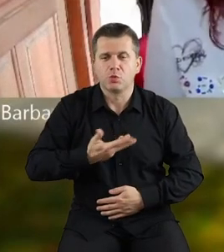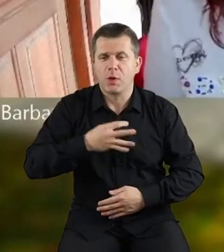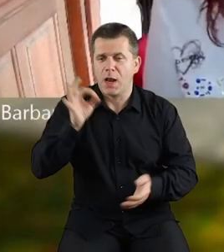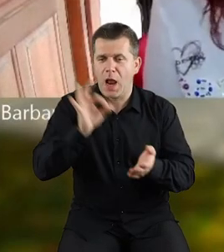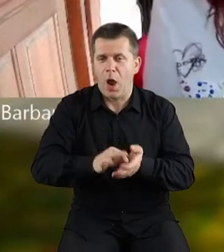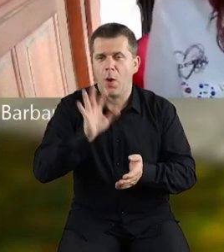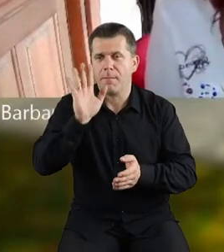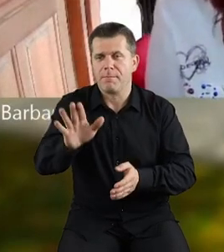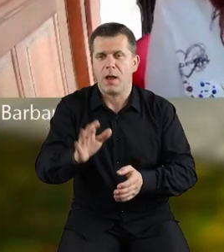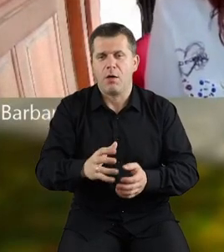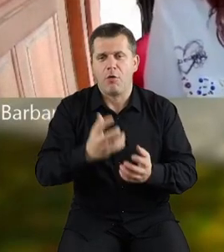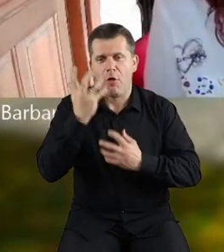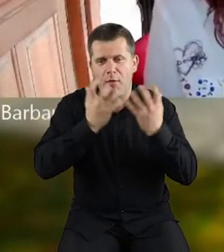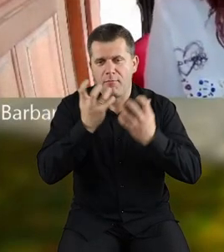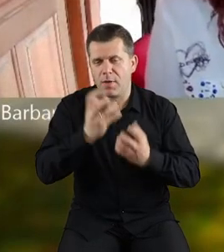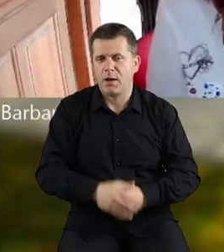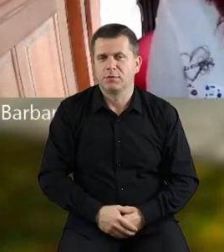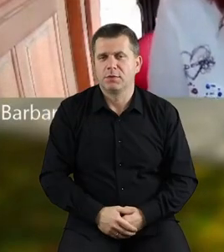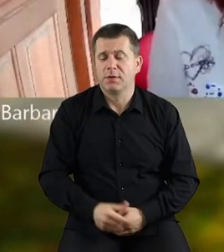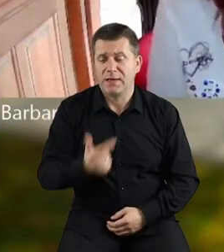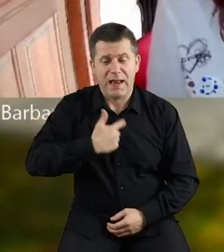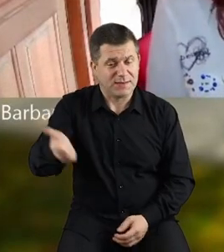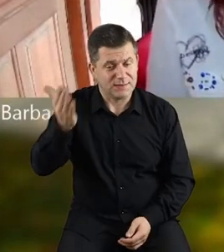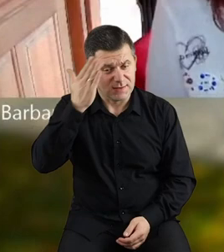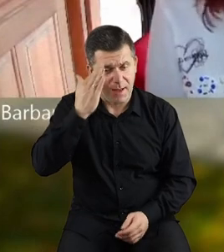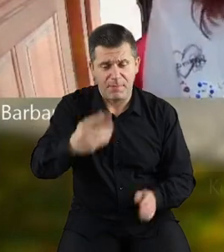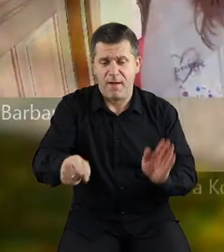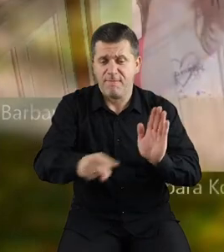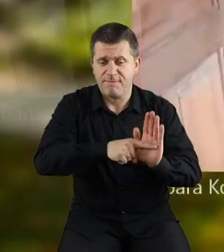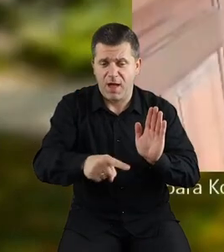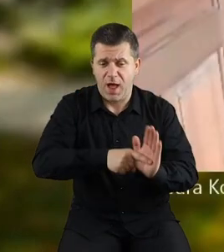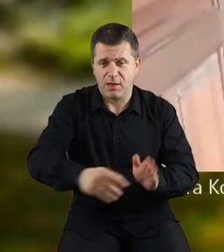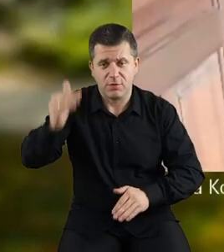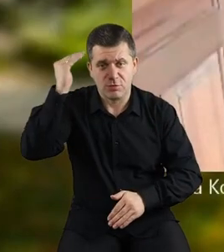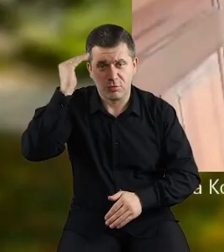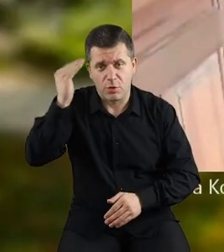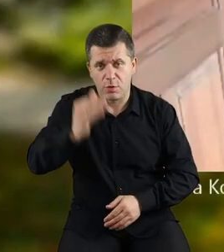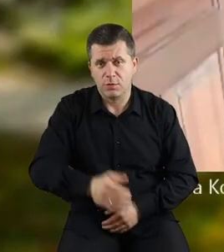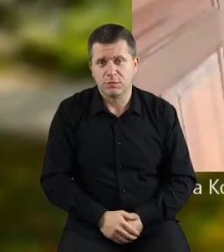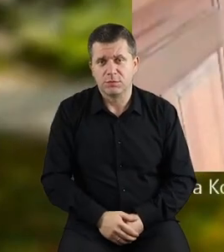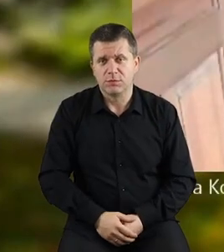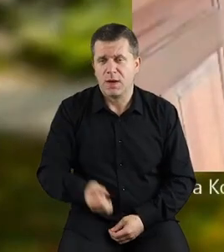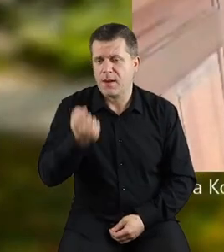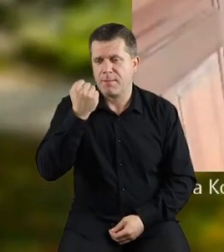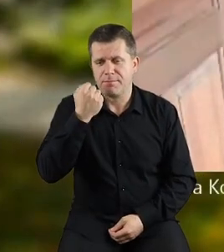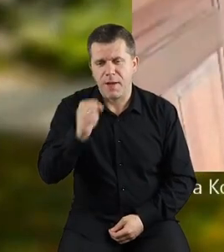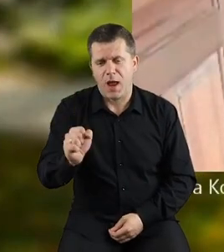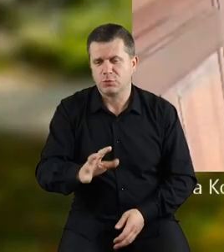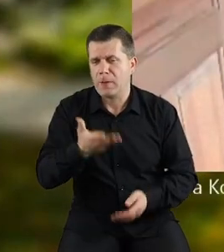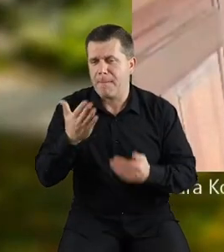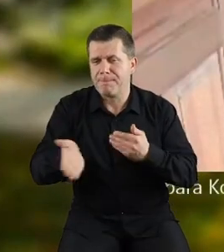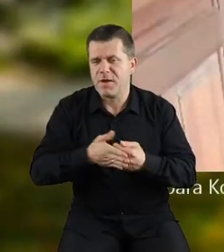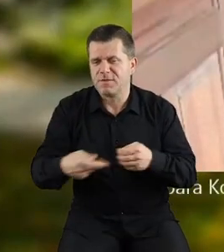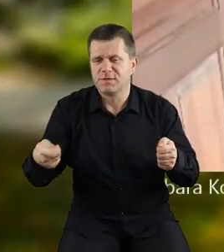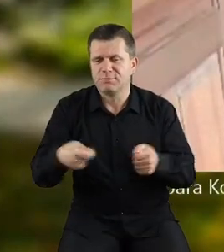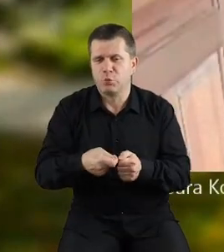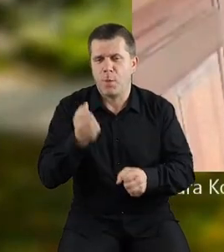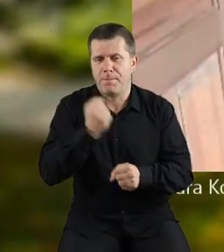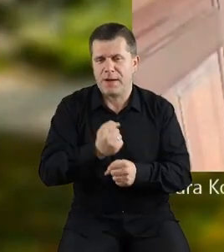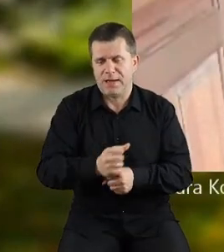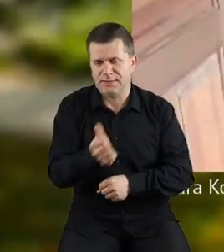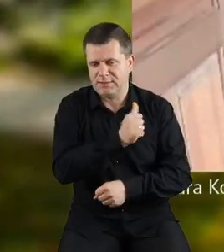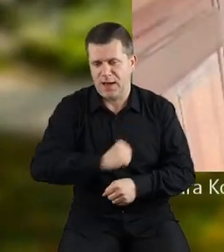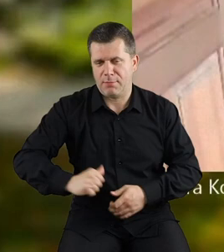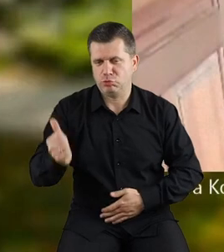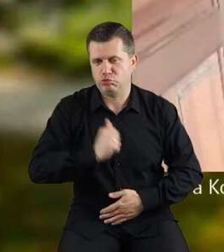czuł tym akurat urażony, ponieważ znam wady dorosłych z bardzo bliskiej współpracy z